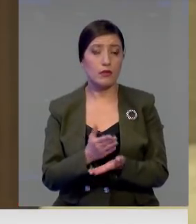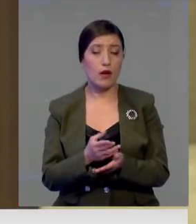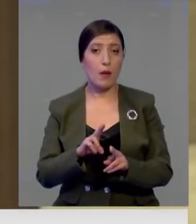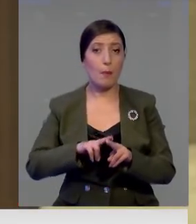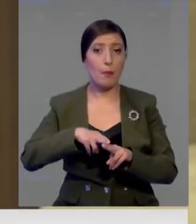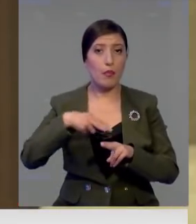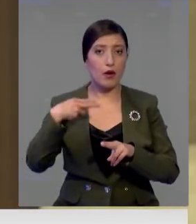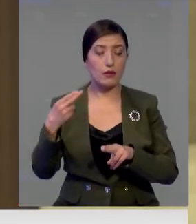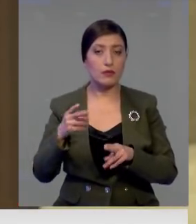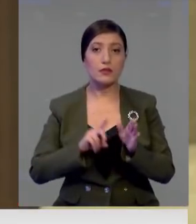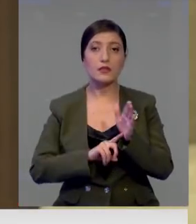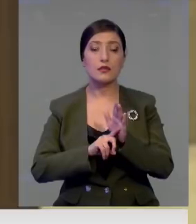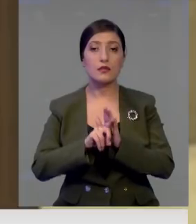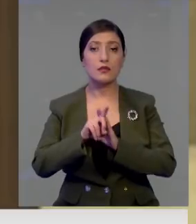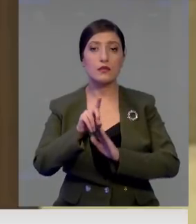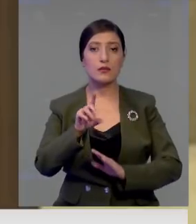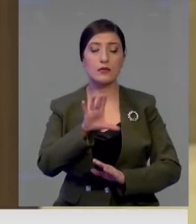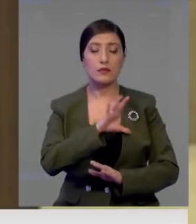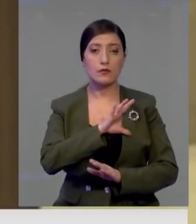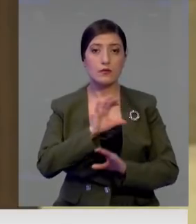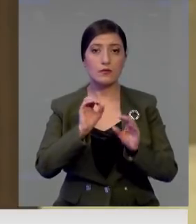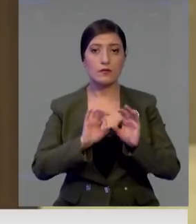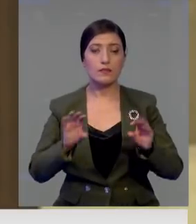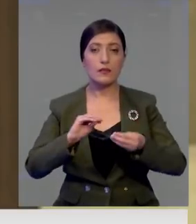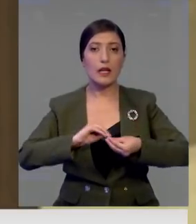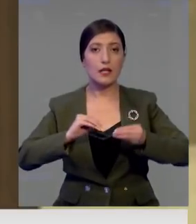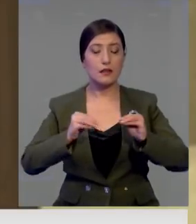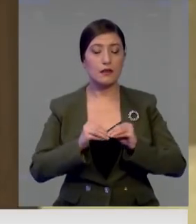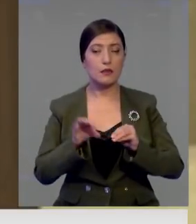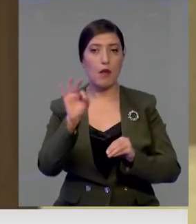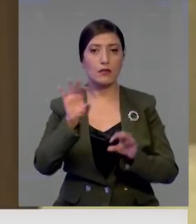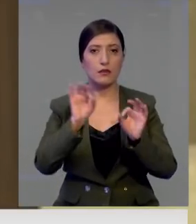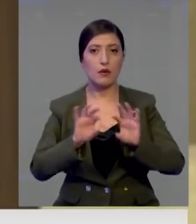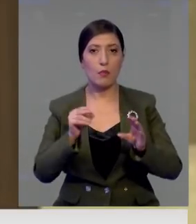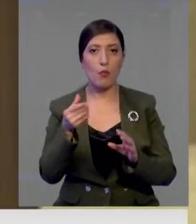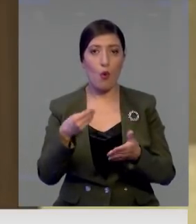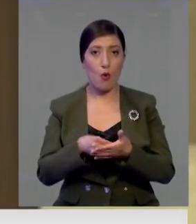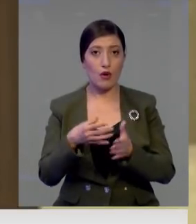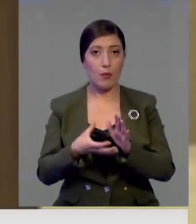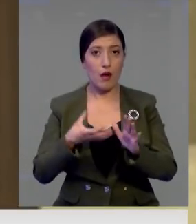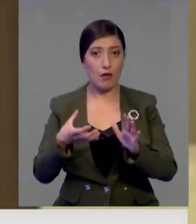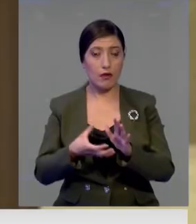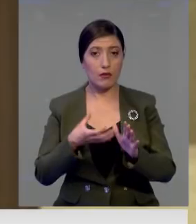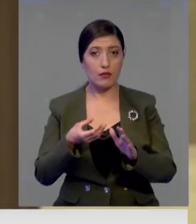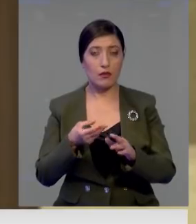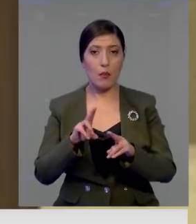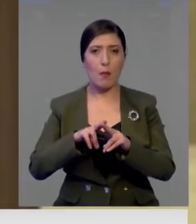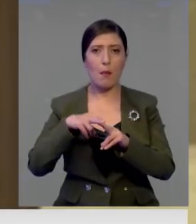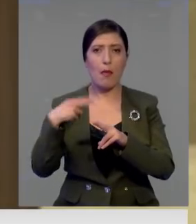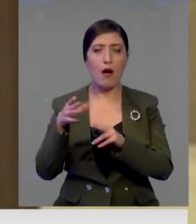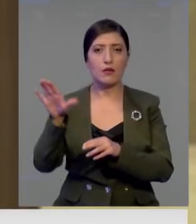սկզբանե, այսինքն բաց արձանագրելու, դեֆիցիտ արձանագրելու, փողի պակաս արձանագրելու և պարտք վերցնելու,